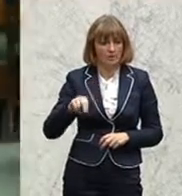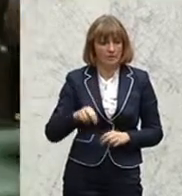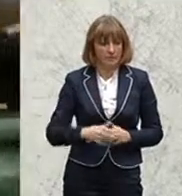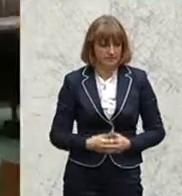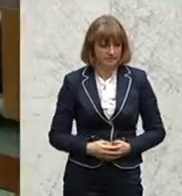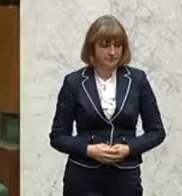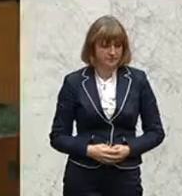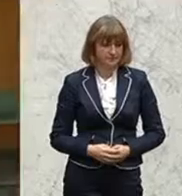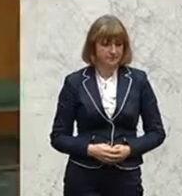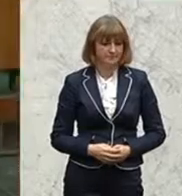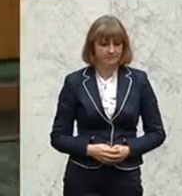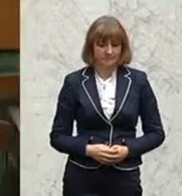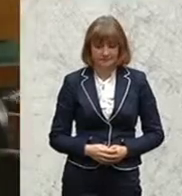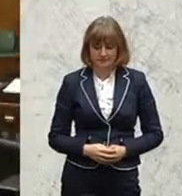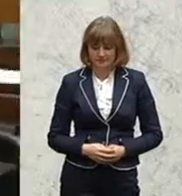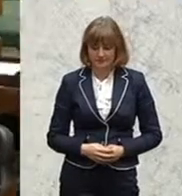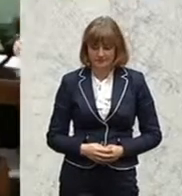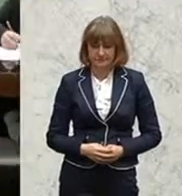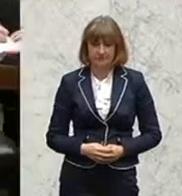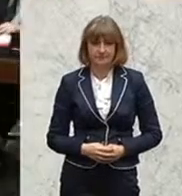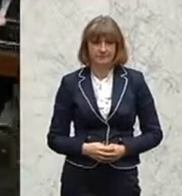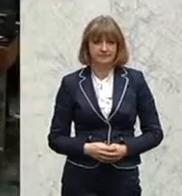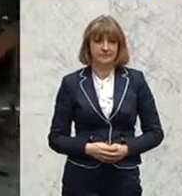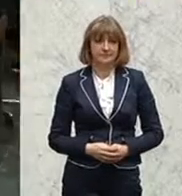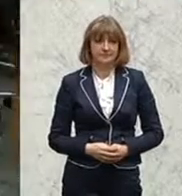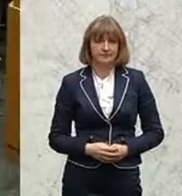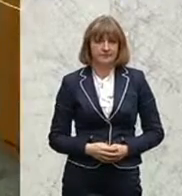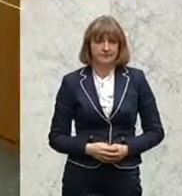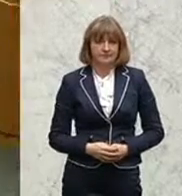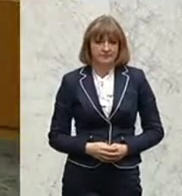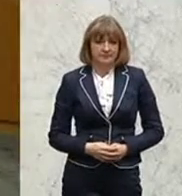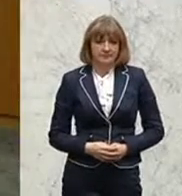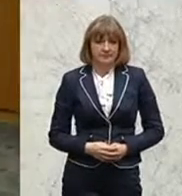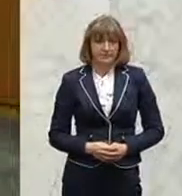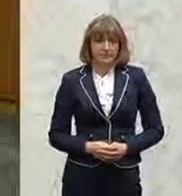übrigens Polizeibeamter. Josef Schellhorn von den NEOS ist der nächste Redner.